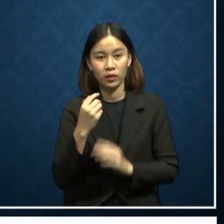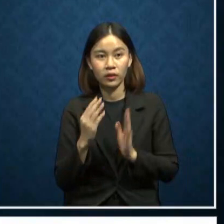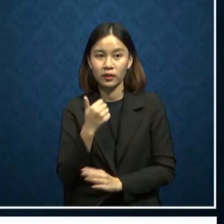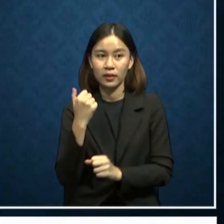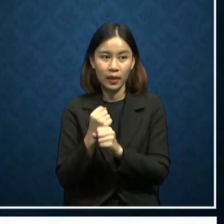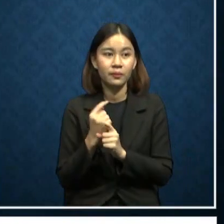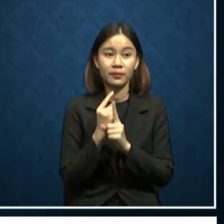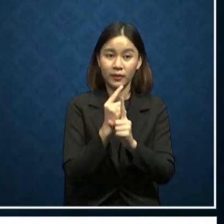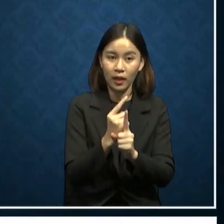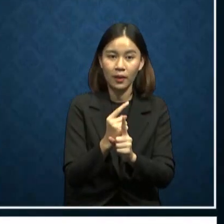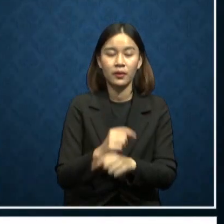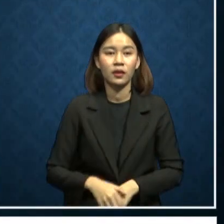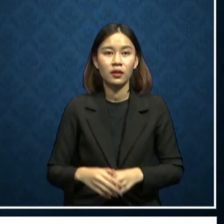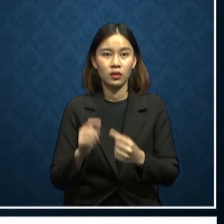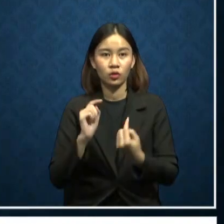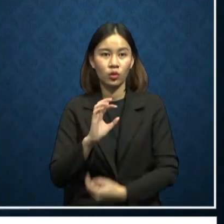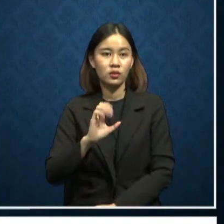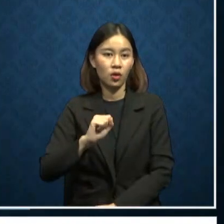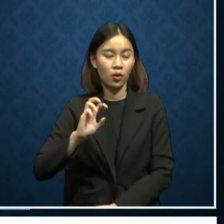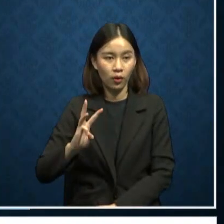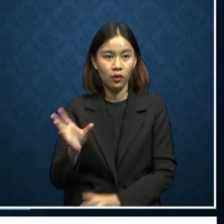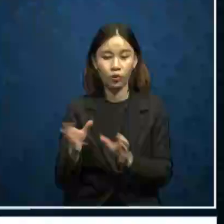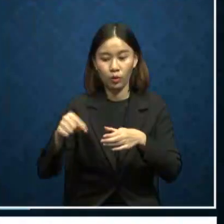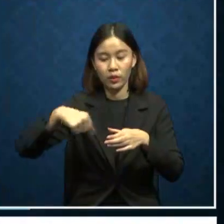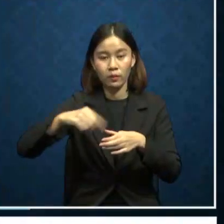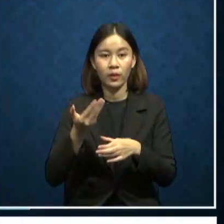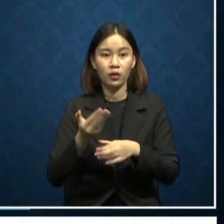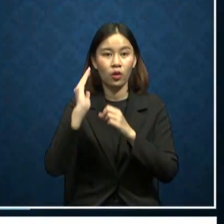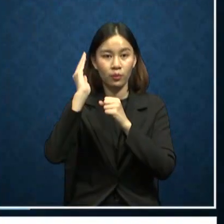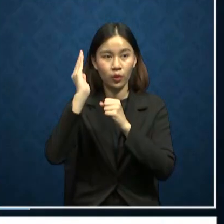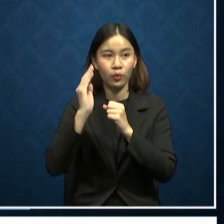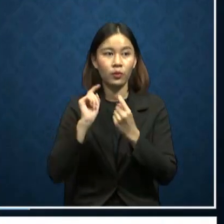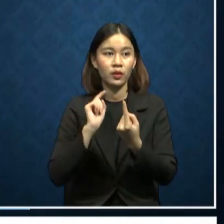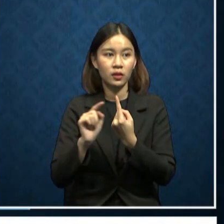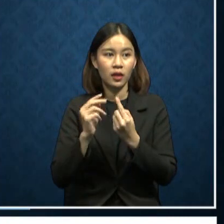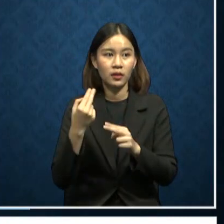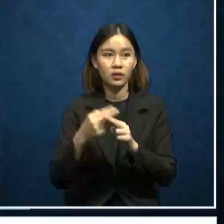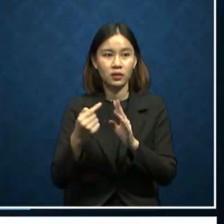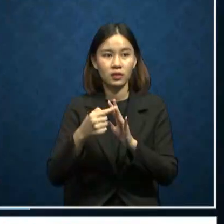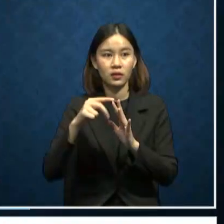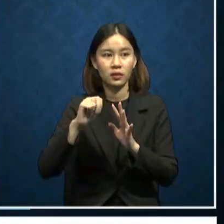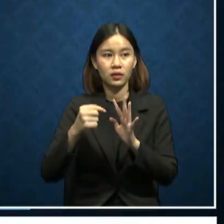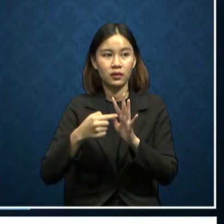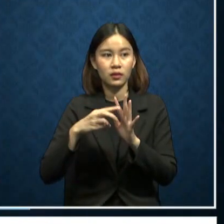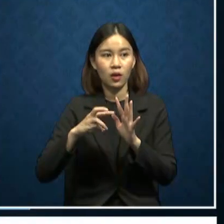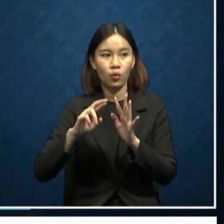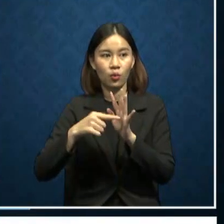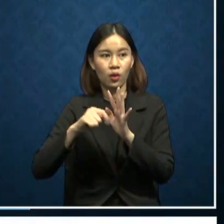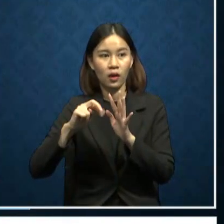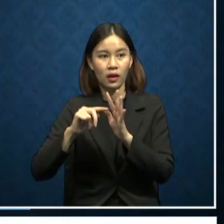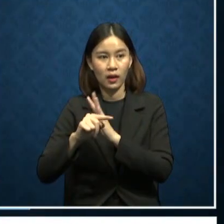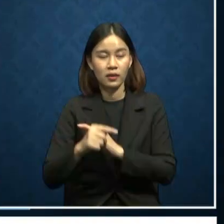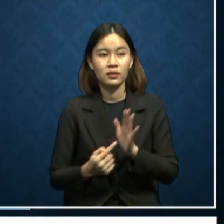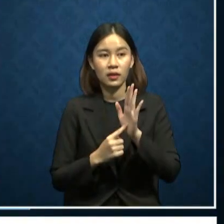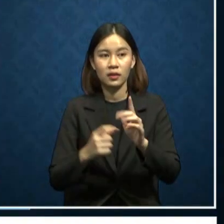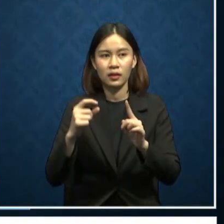กำลังในส่วนของสมาชิกุสภานะครับขออนุญาตนำเสนอ 1ท่านก็คือท่านนรัตพงษ์ไพบูลย์นะครับได้เสนอใช้คำ